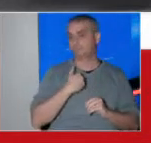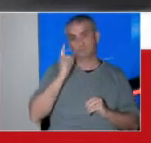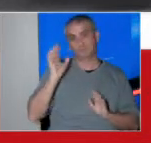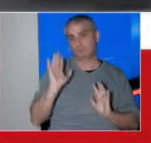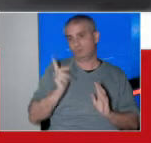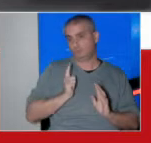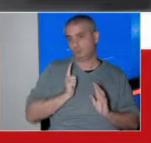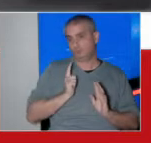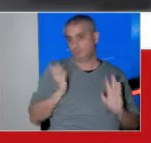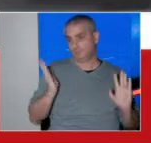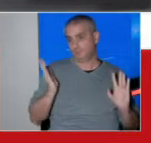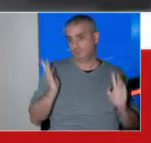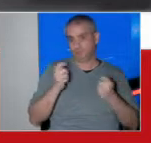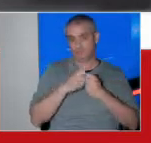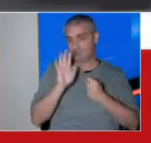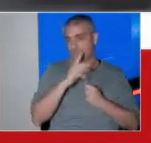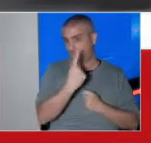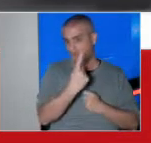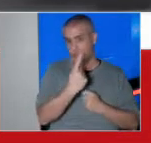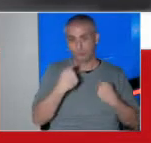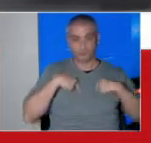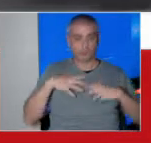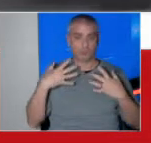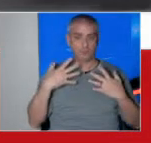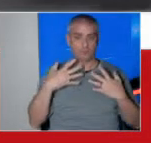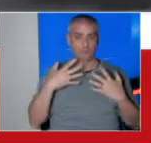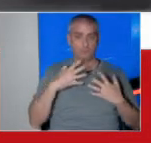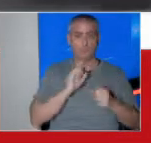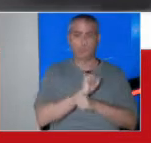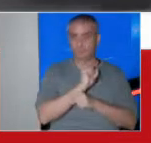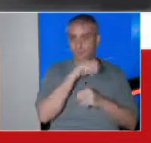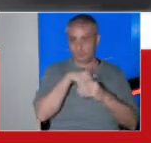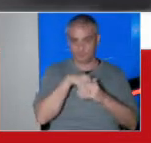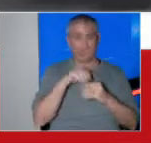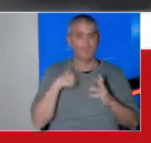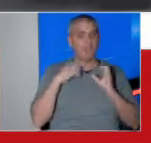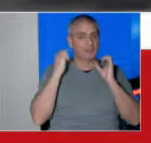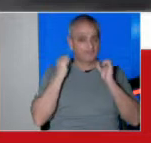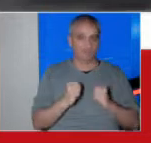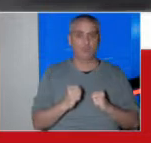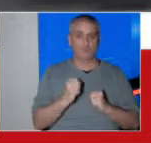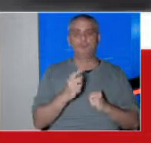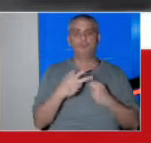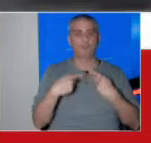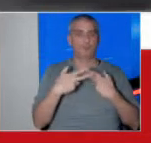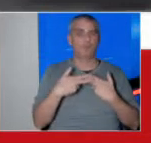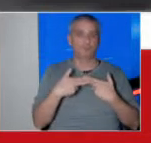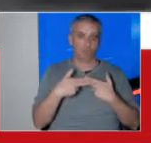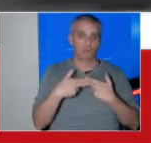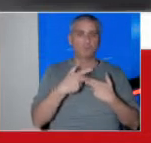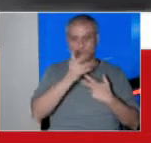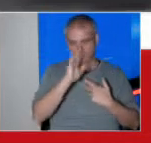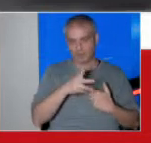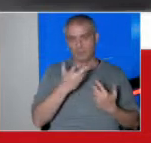יודע באופן אישי שכרגע בנימין נתניהו, שבראש הקואליציה, נמצא בתוך התמונה, אבל אין לי ספק שבימים הקרובים הוא